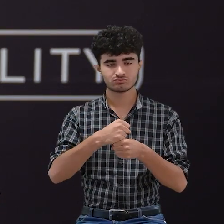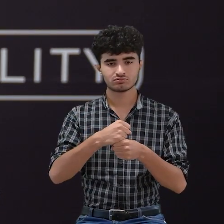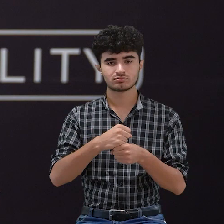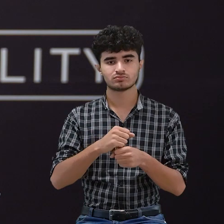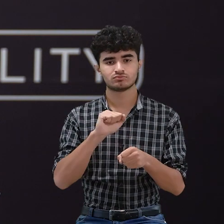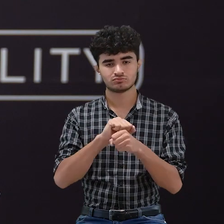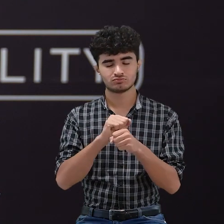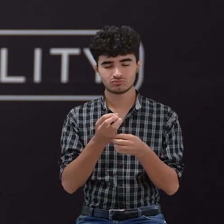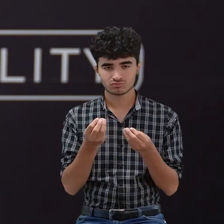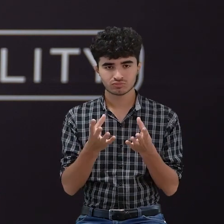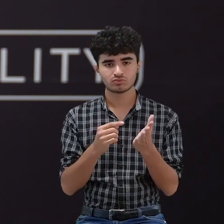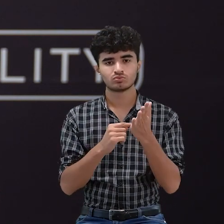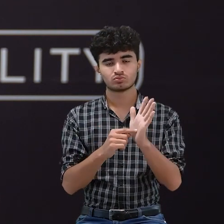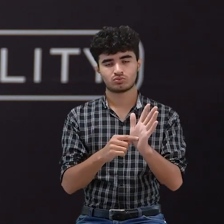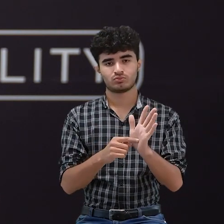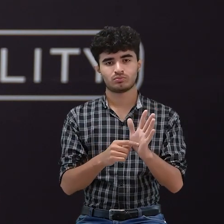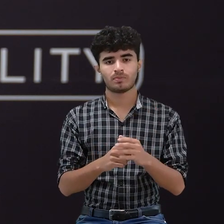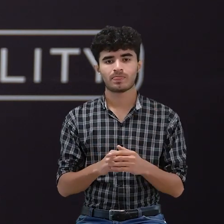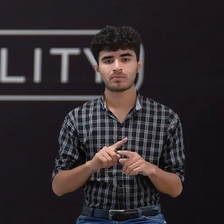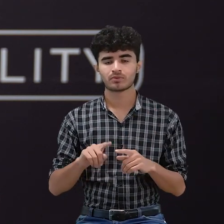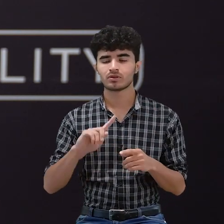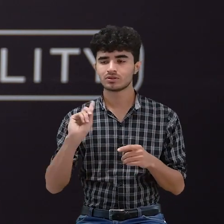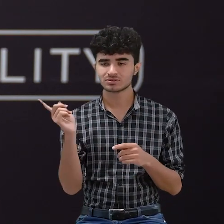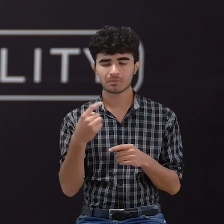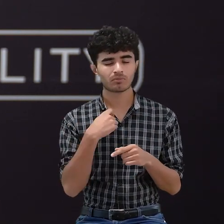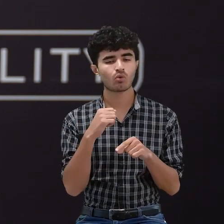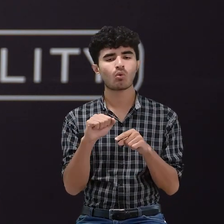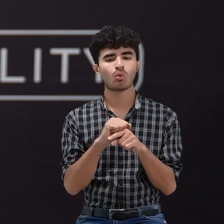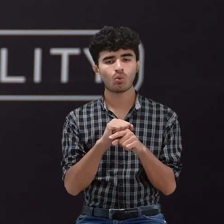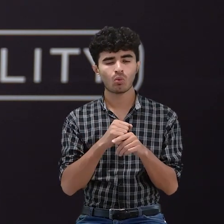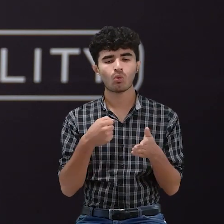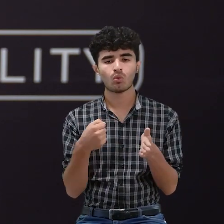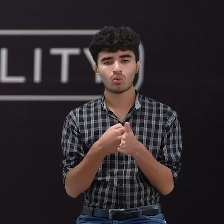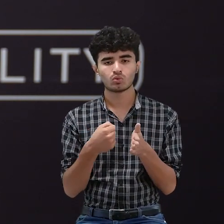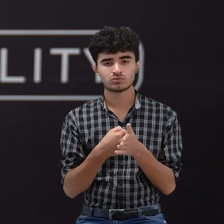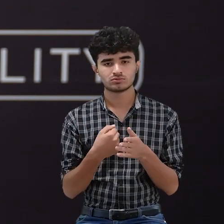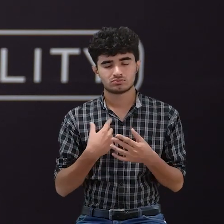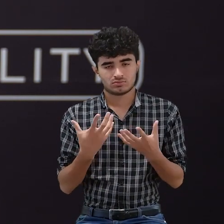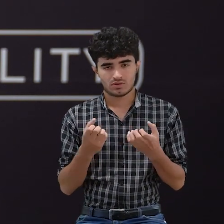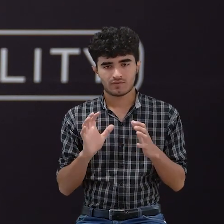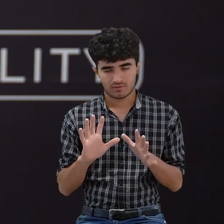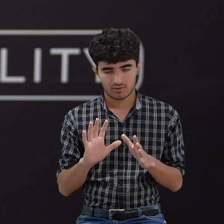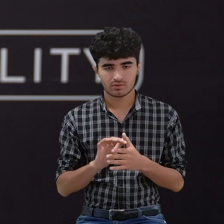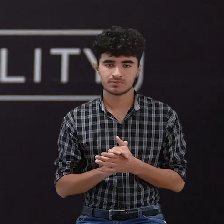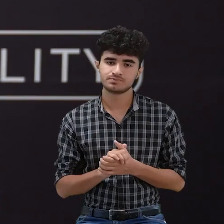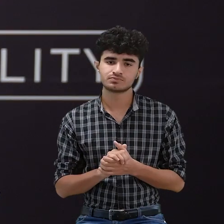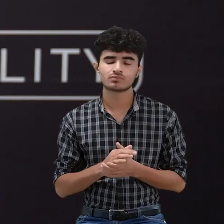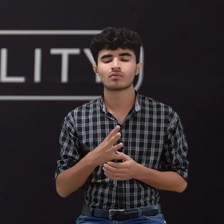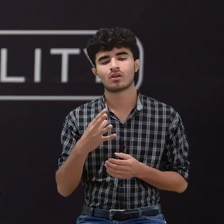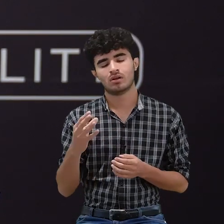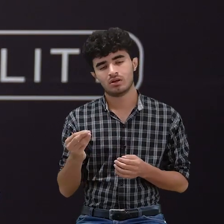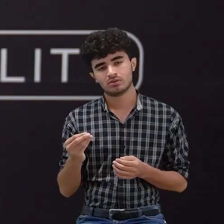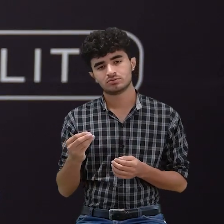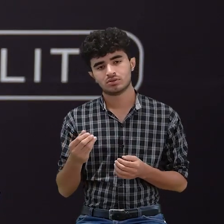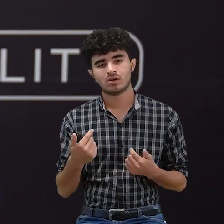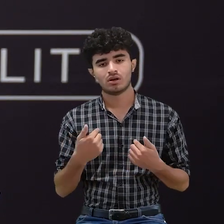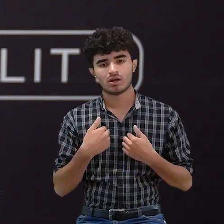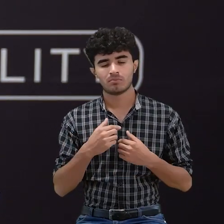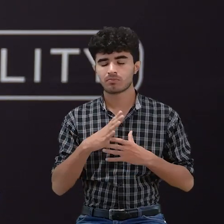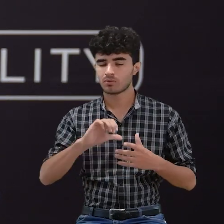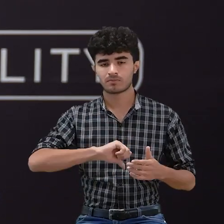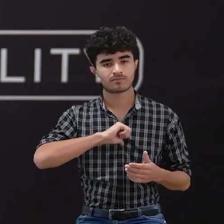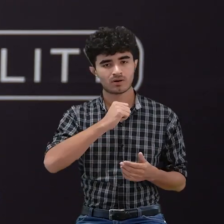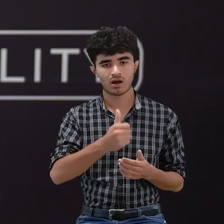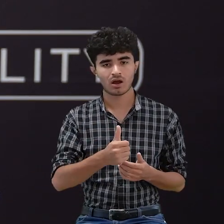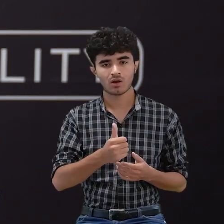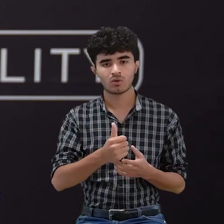تو یہ سب چیزوں کے لیے میری کوشش ہے اور میں کرتی رہتی ہوں، اور مجھے بہت